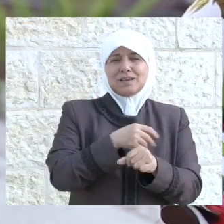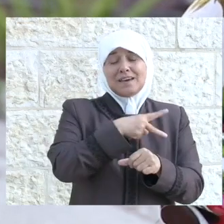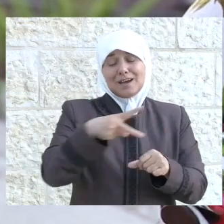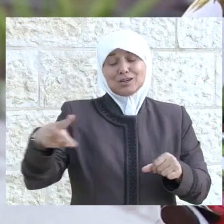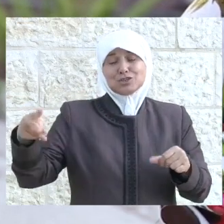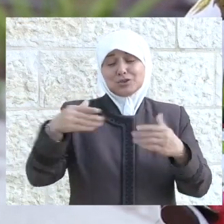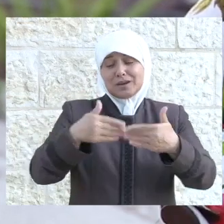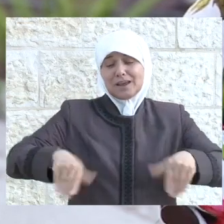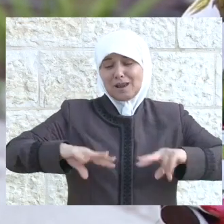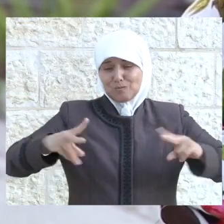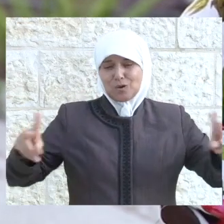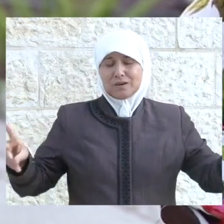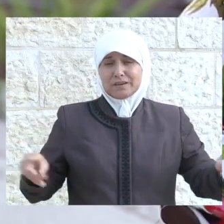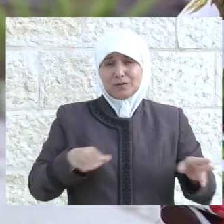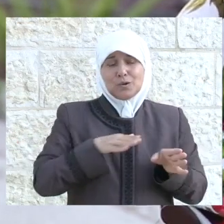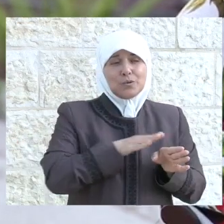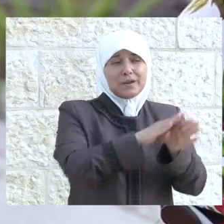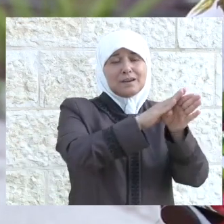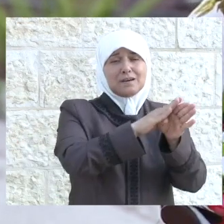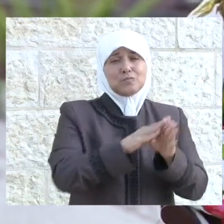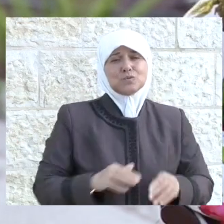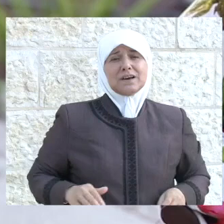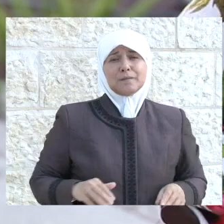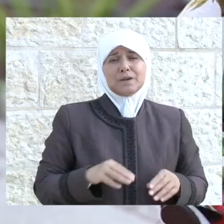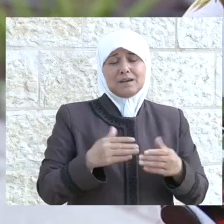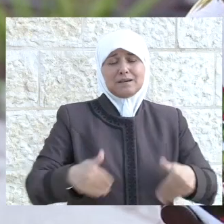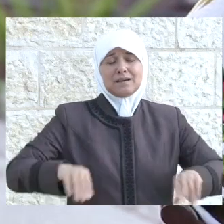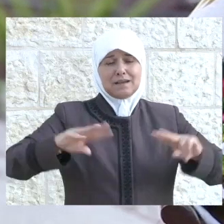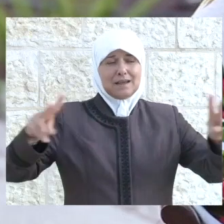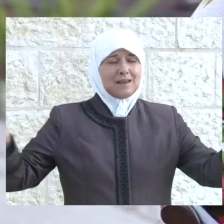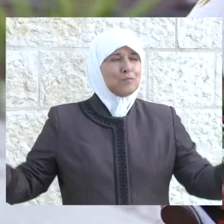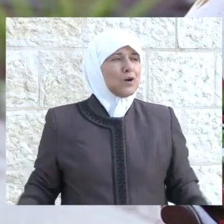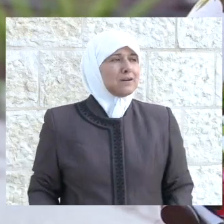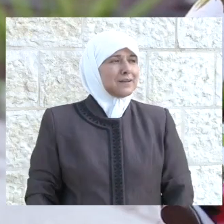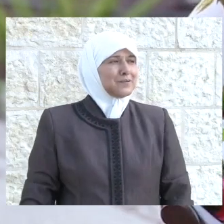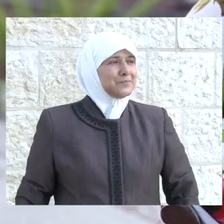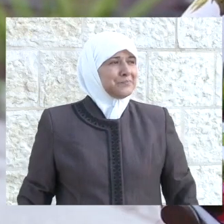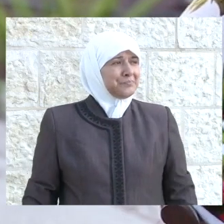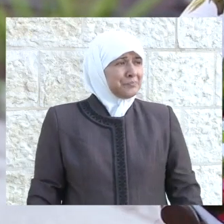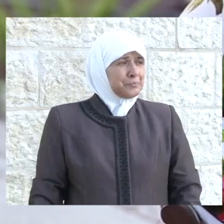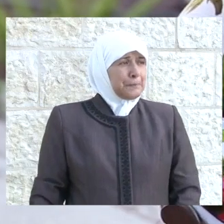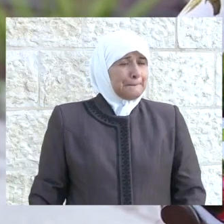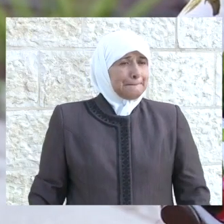بدهم مساعدة عشان يساعدوا أنفسهم، بدهم دعم، بدهم